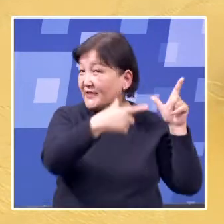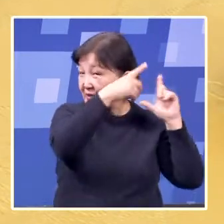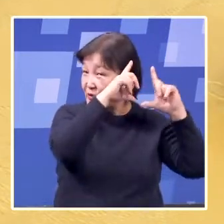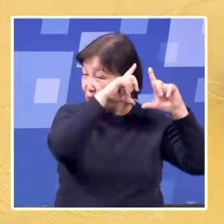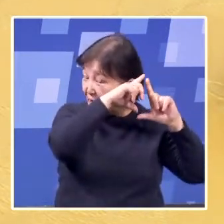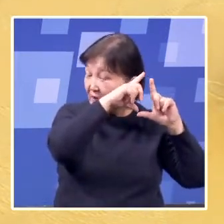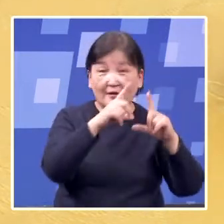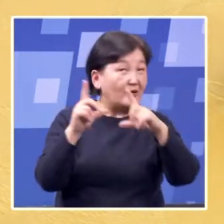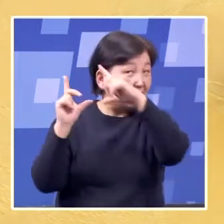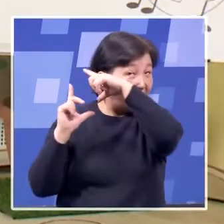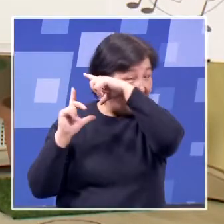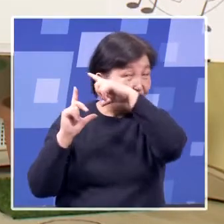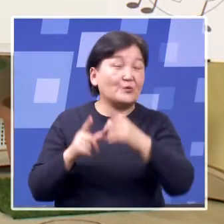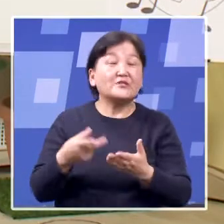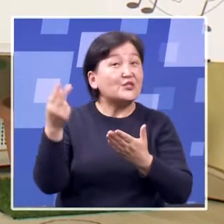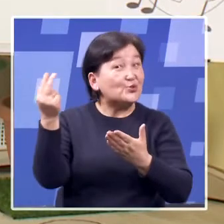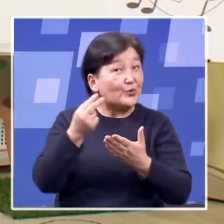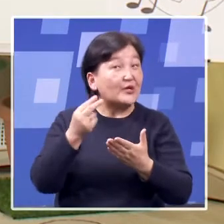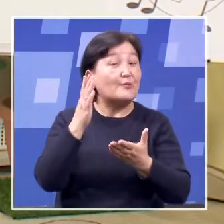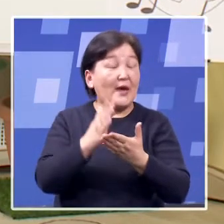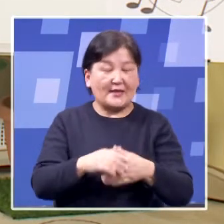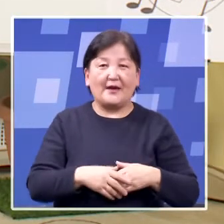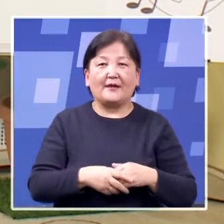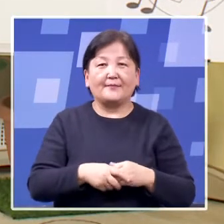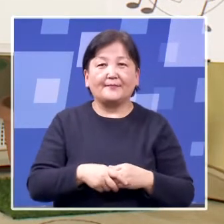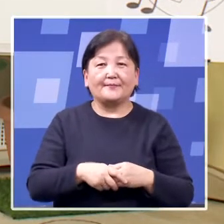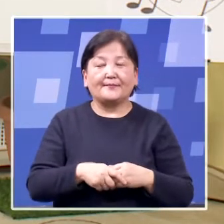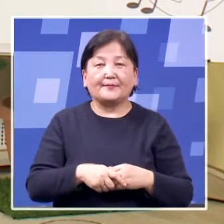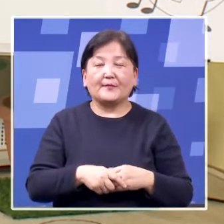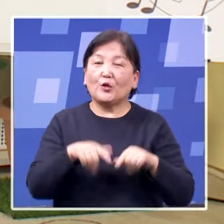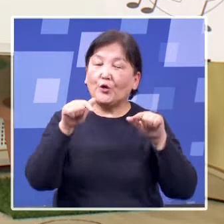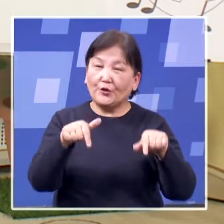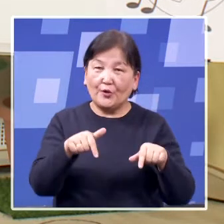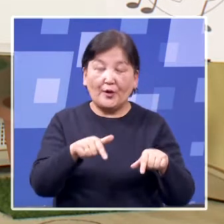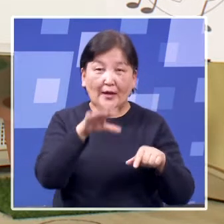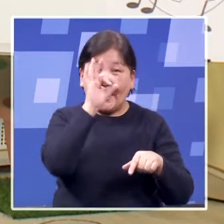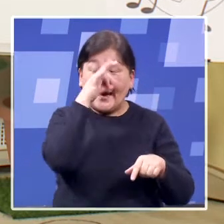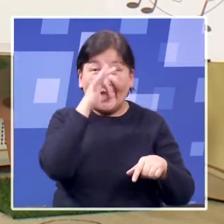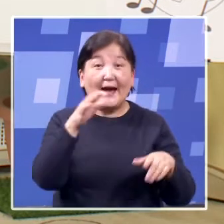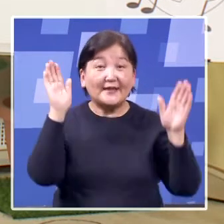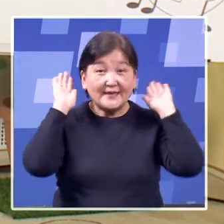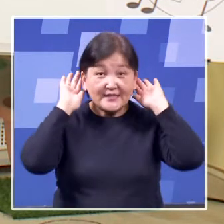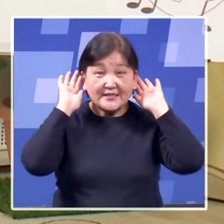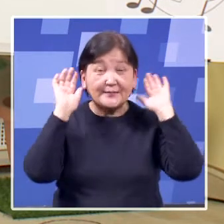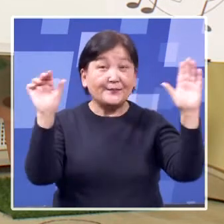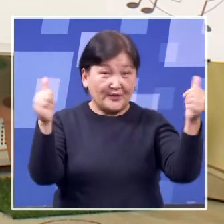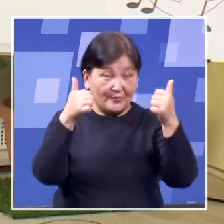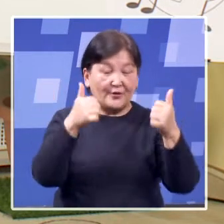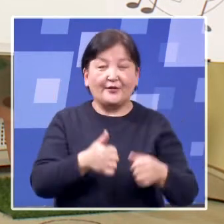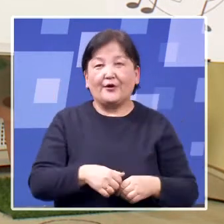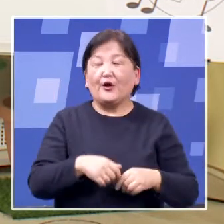адил гурвалж нь нүрс зурна. За, ингээ гахааны маань чихэн бэлэн боллоо. Одоо хамрын